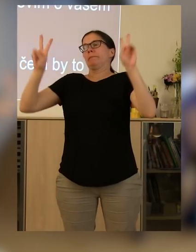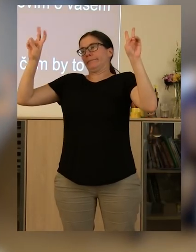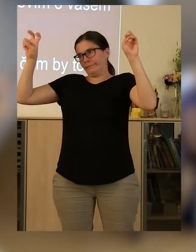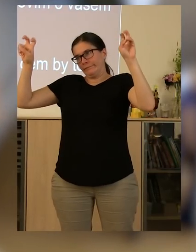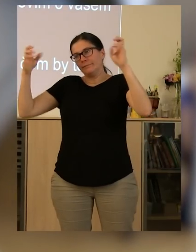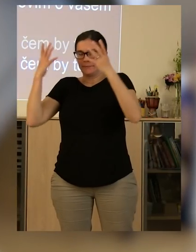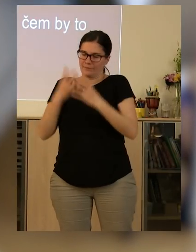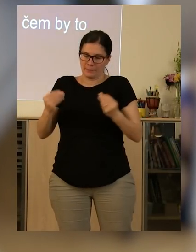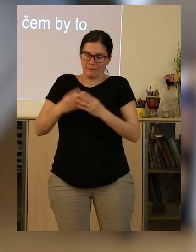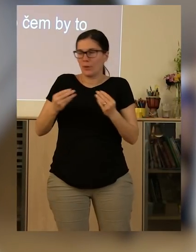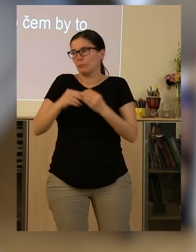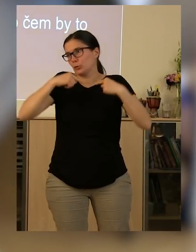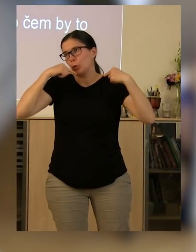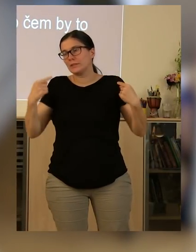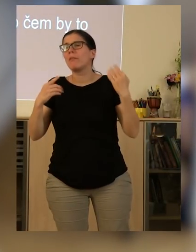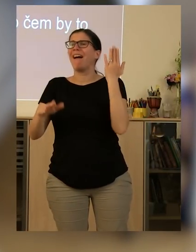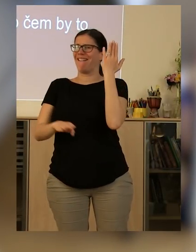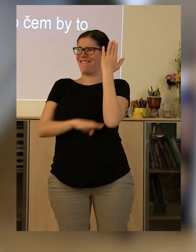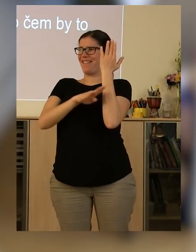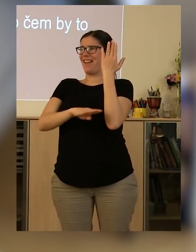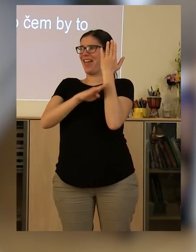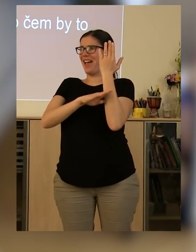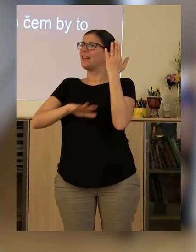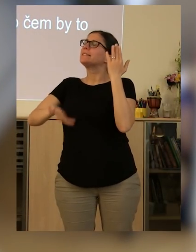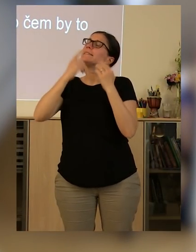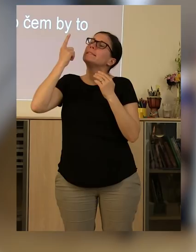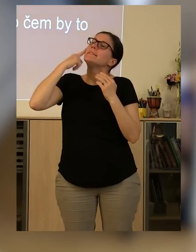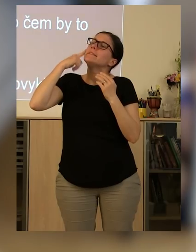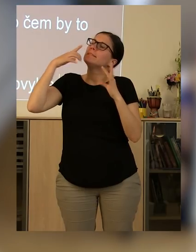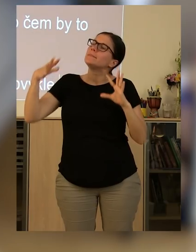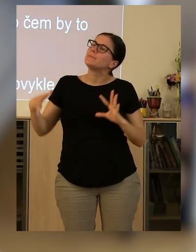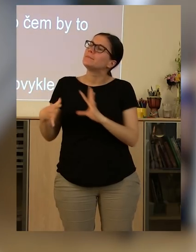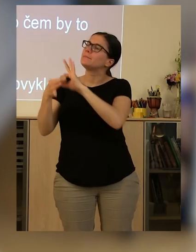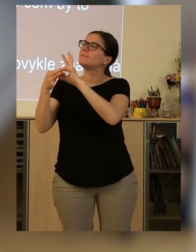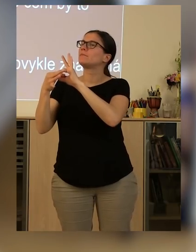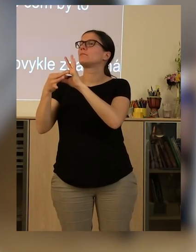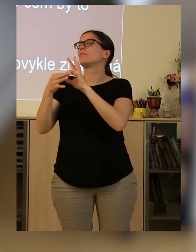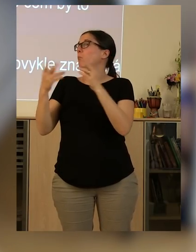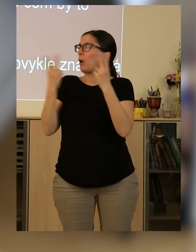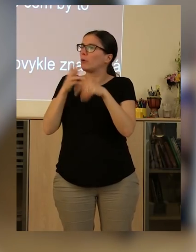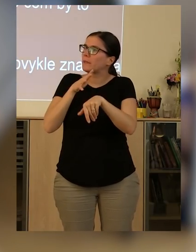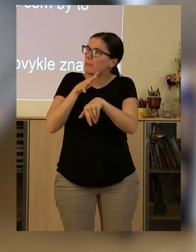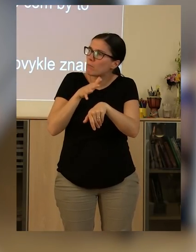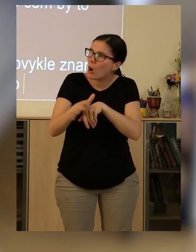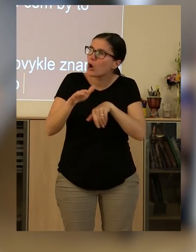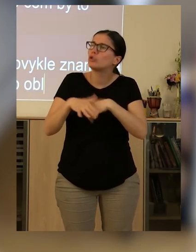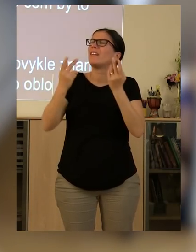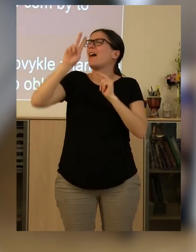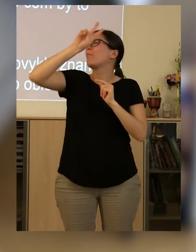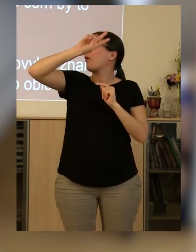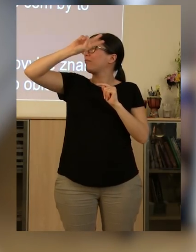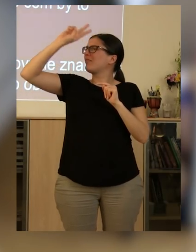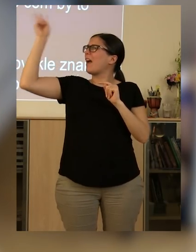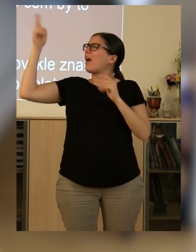Jakoby. Les obvykle znamená totéž, co moře nebo obloha,